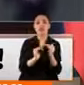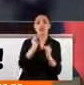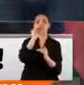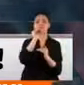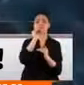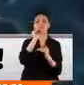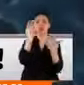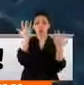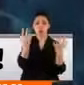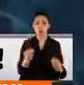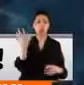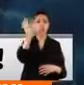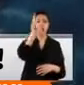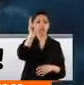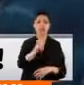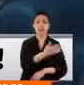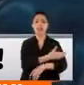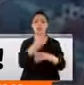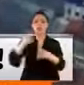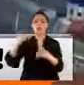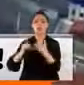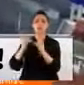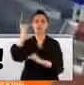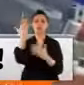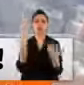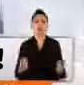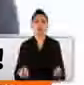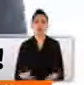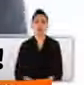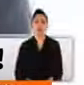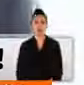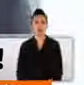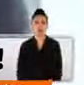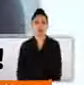teşkil eden 58 şehre ulaşmıştır.